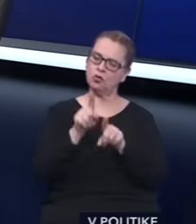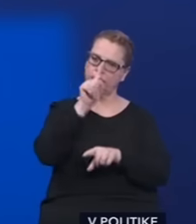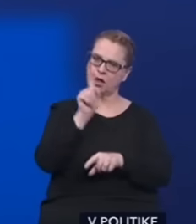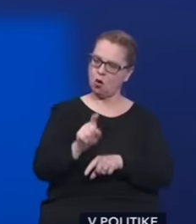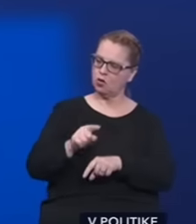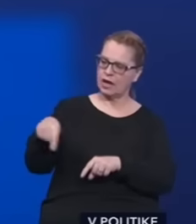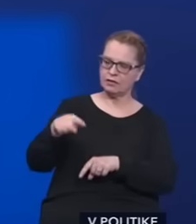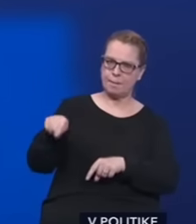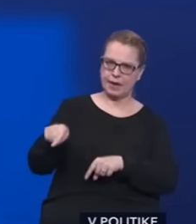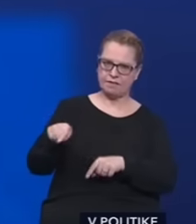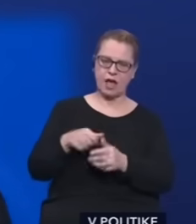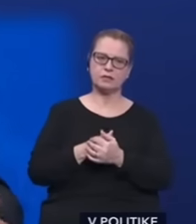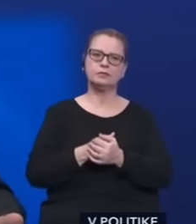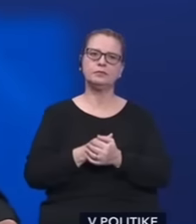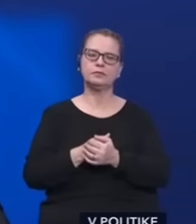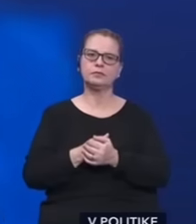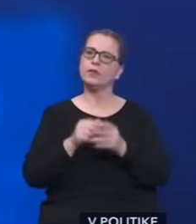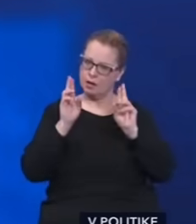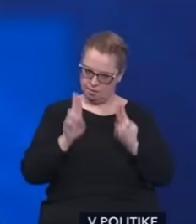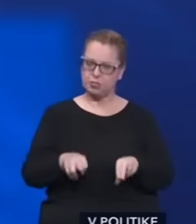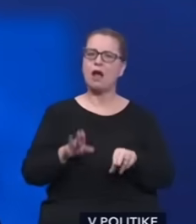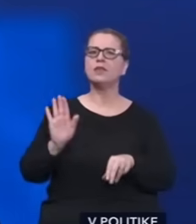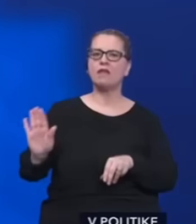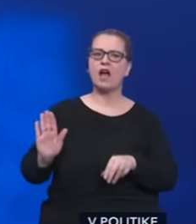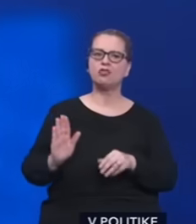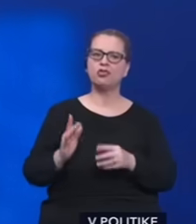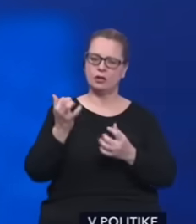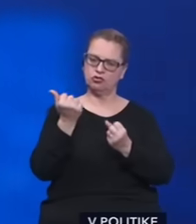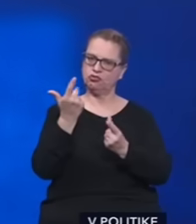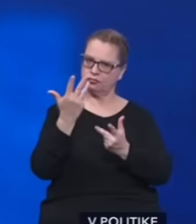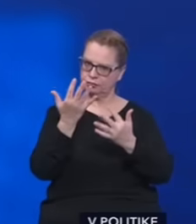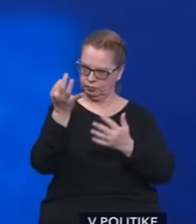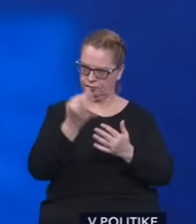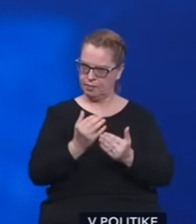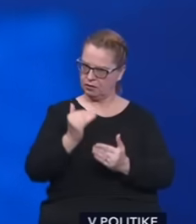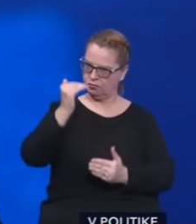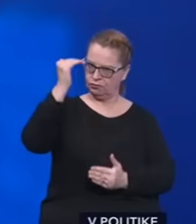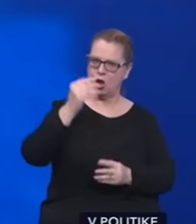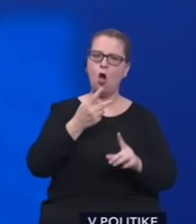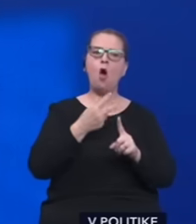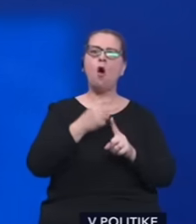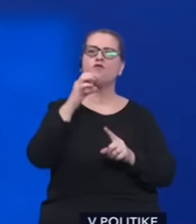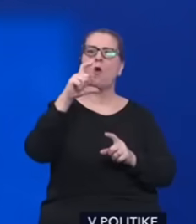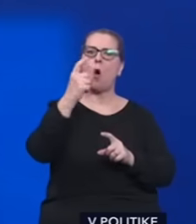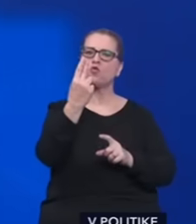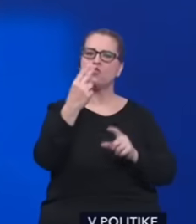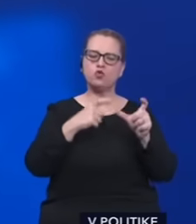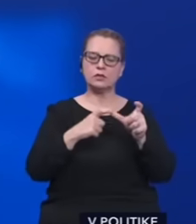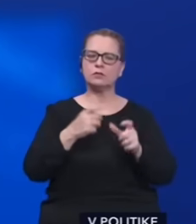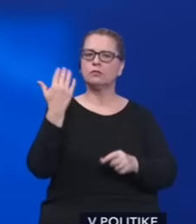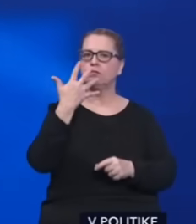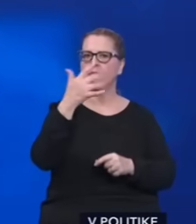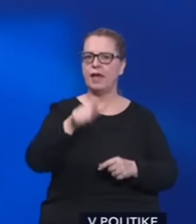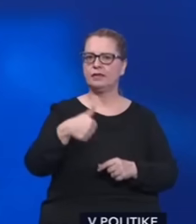vás. Z toho, čo hovoríte, je pravda, že vaše preferencie stúpajú. Fokus vás nameral naposledy na